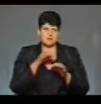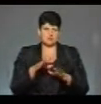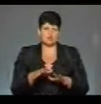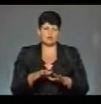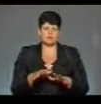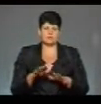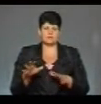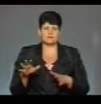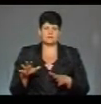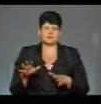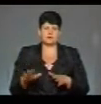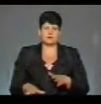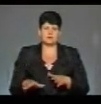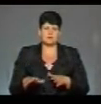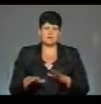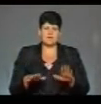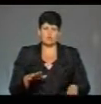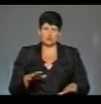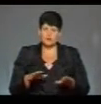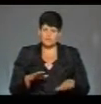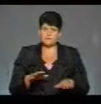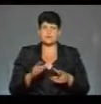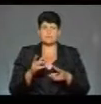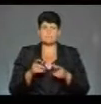нижньої кінцівки, пошкодження